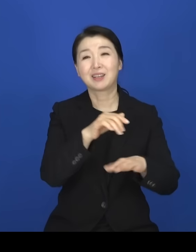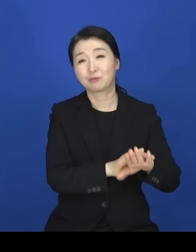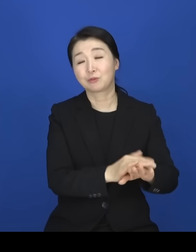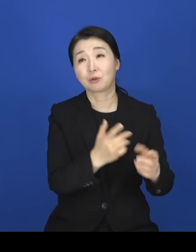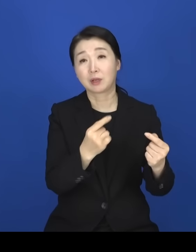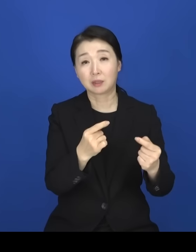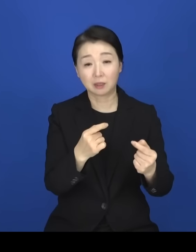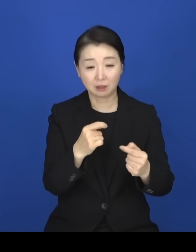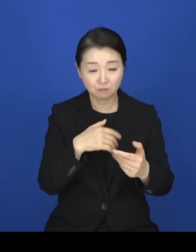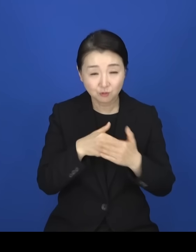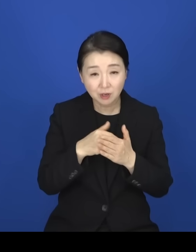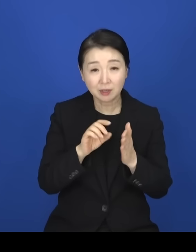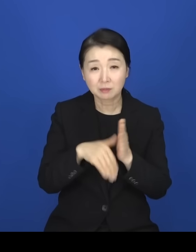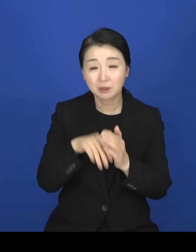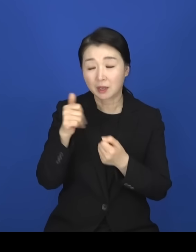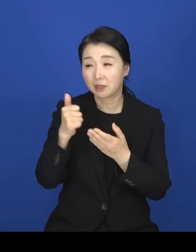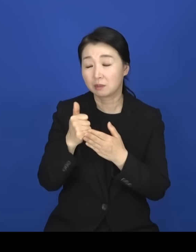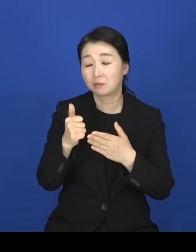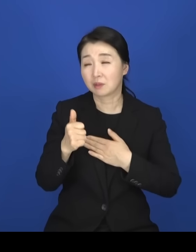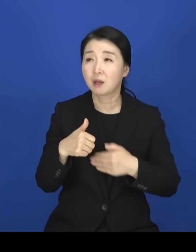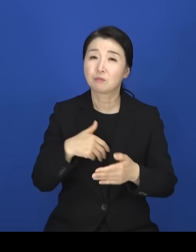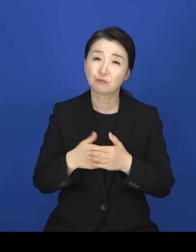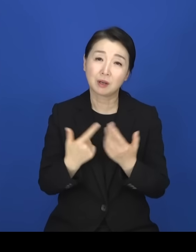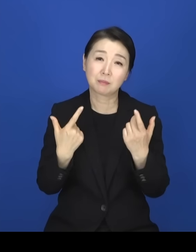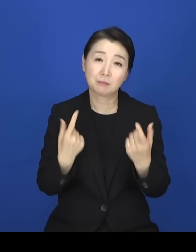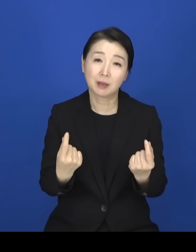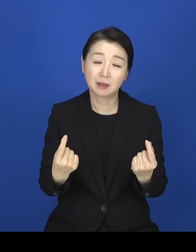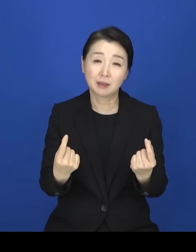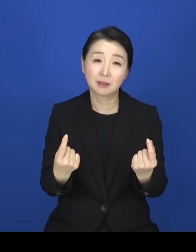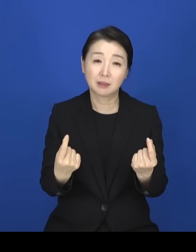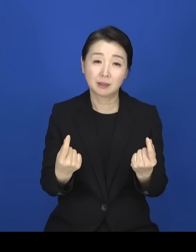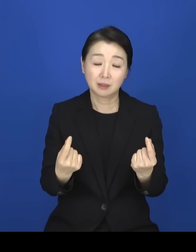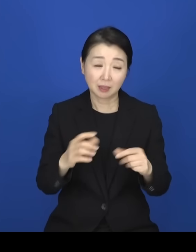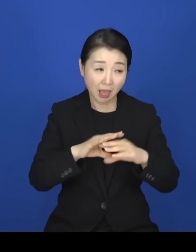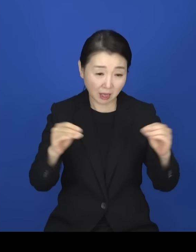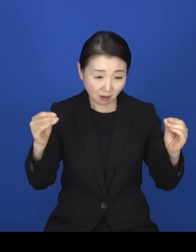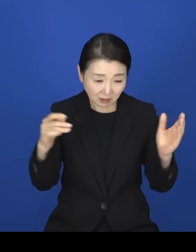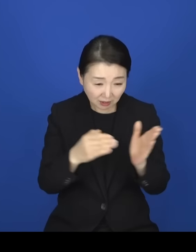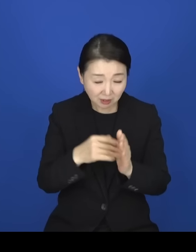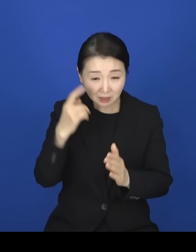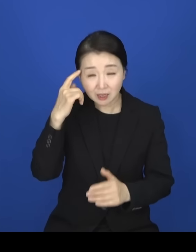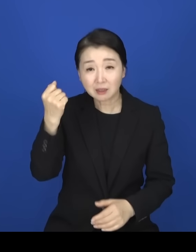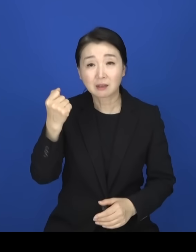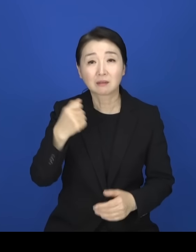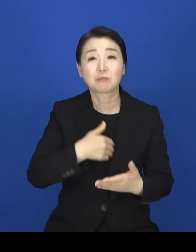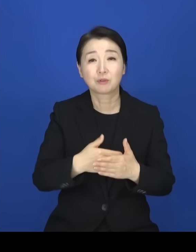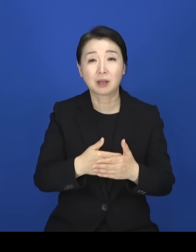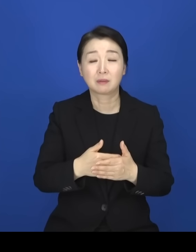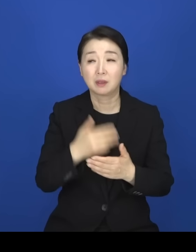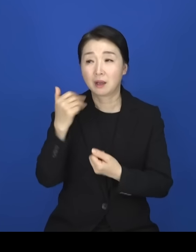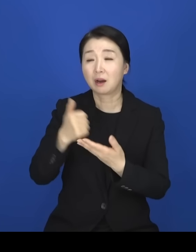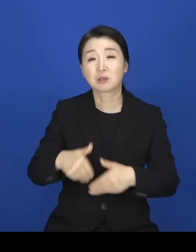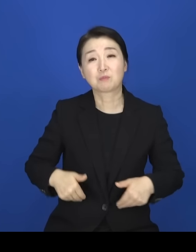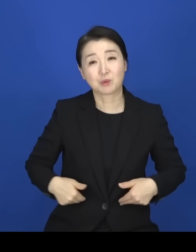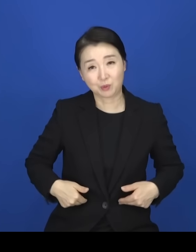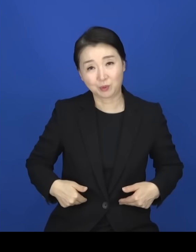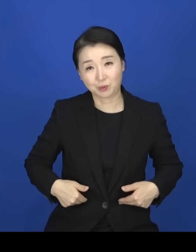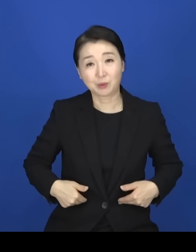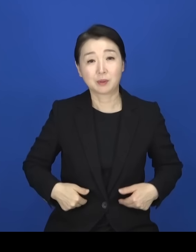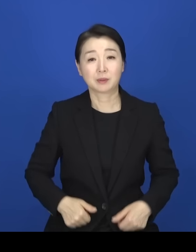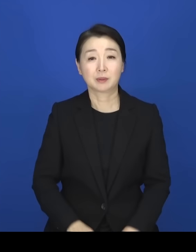이거에 불안할 때마다 하나님 나 아직도 불안하네요. 다 해결된 줄 알았는데 하나님 필요해요 이런 거죠.